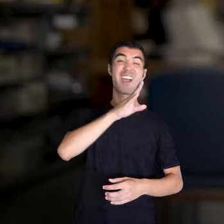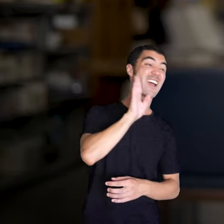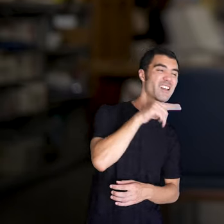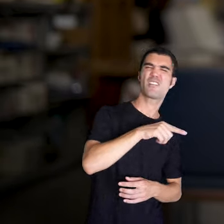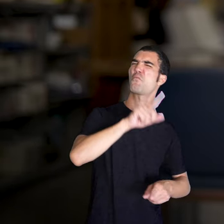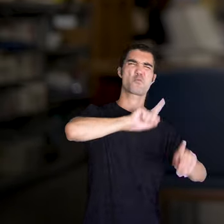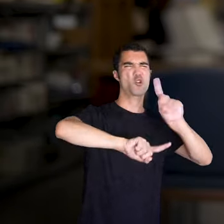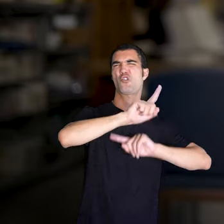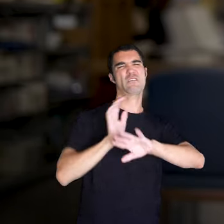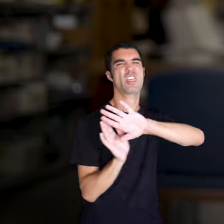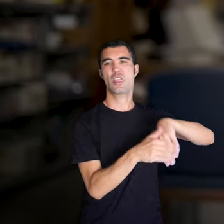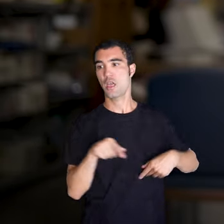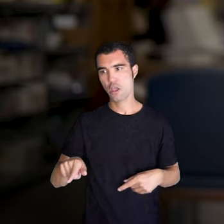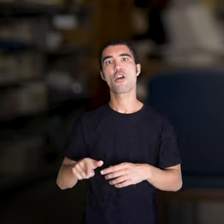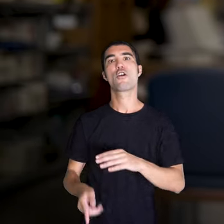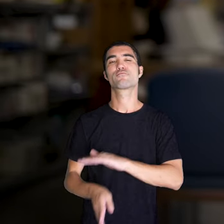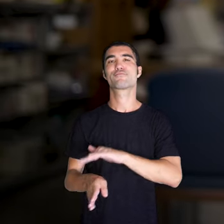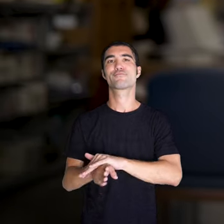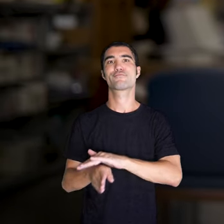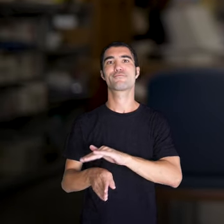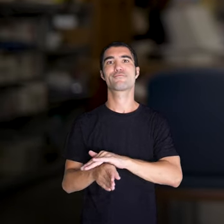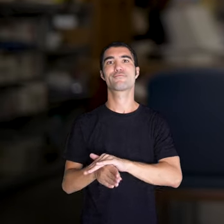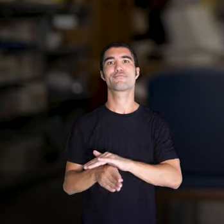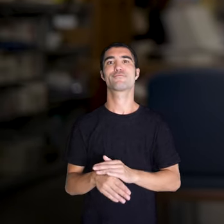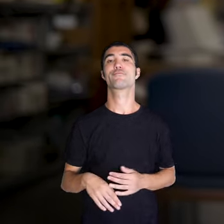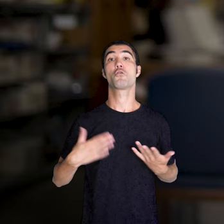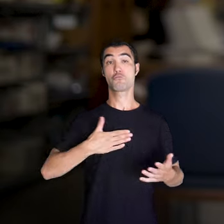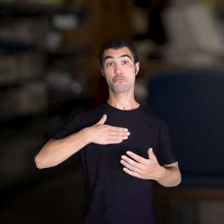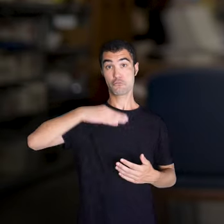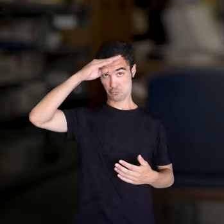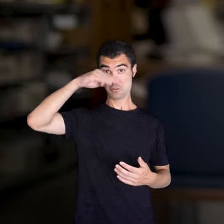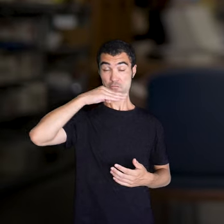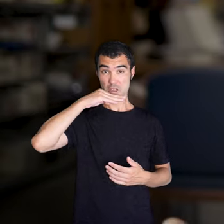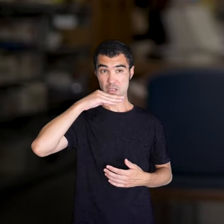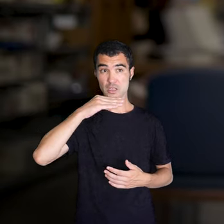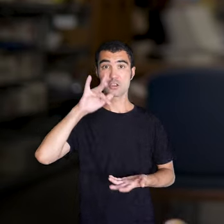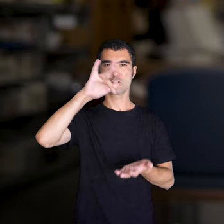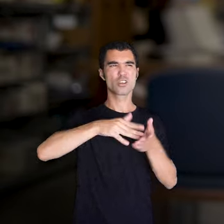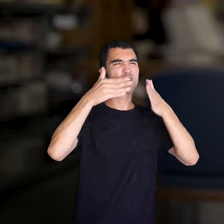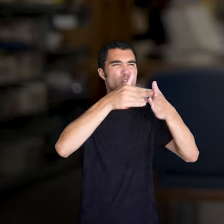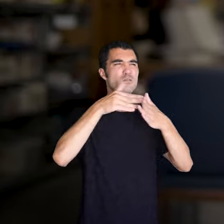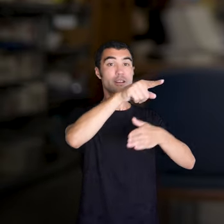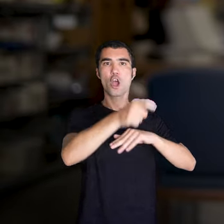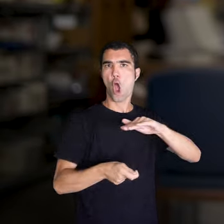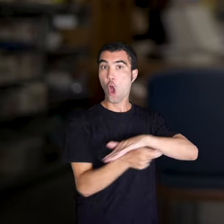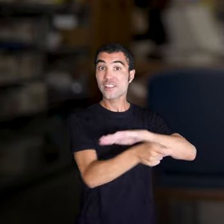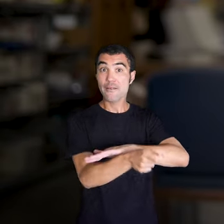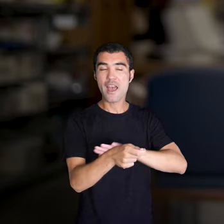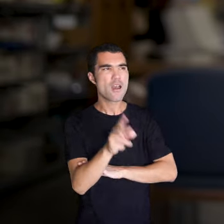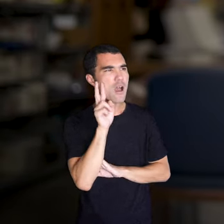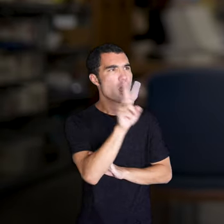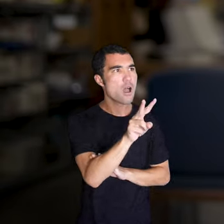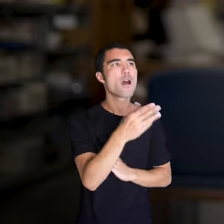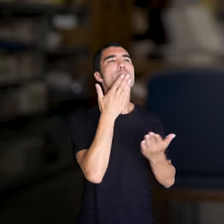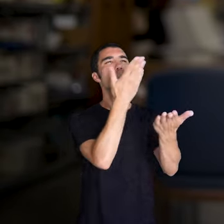problemes, va tenir molt de problemes, fins que el Felip, mon pare, a través d'una barca que feia contrabando, va